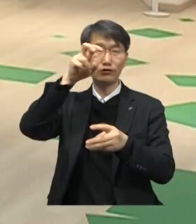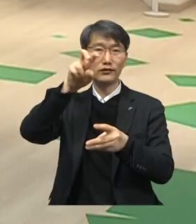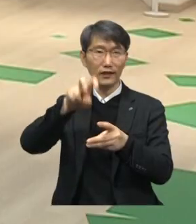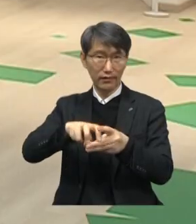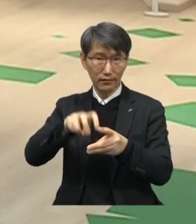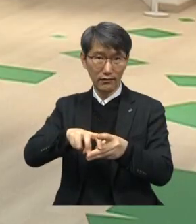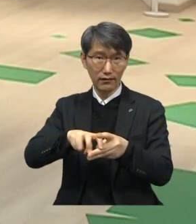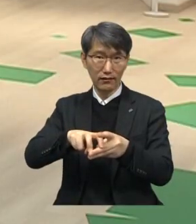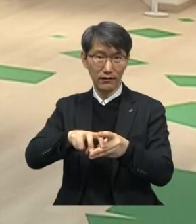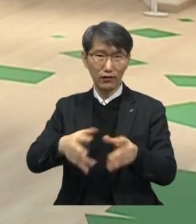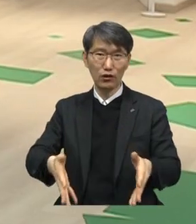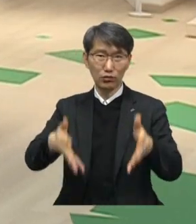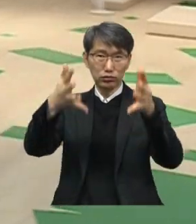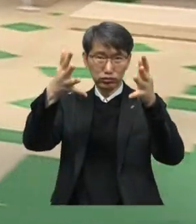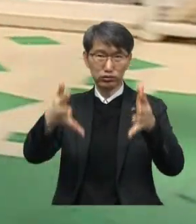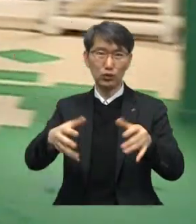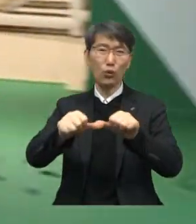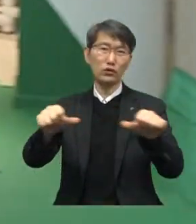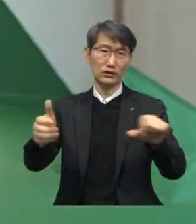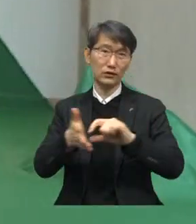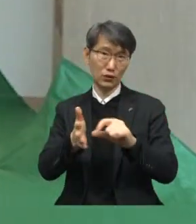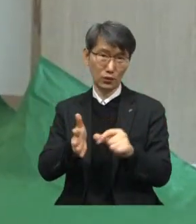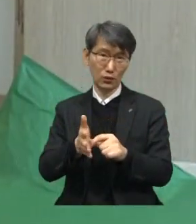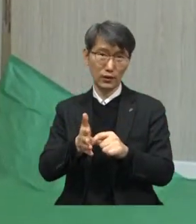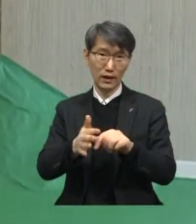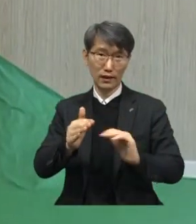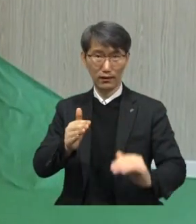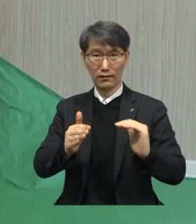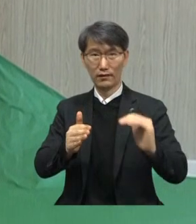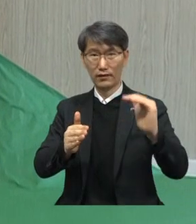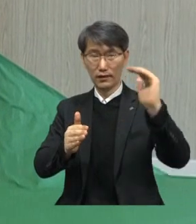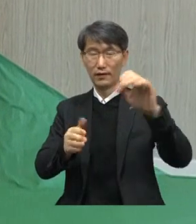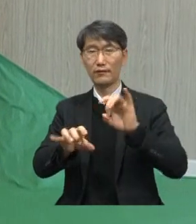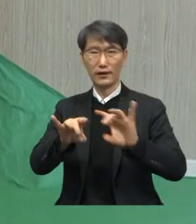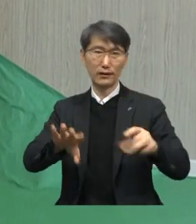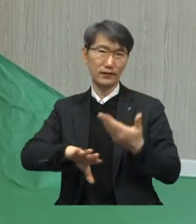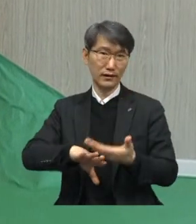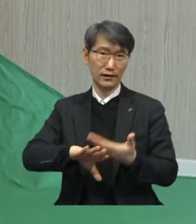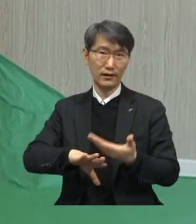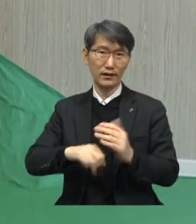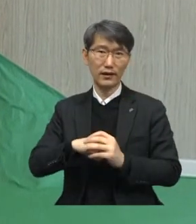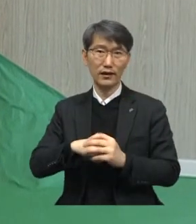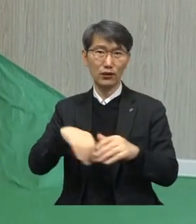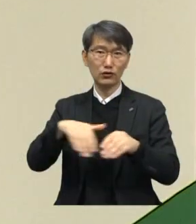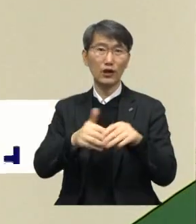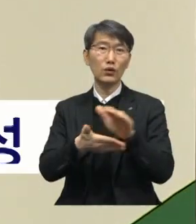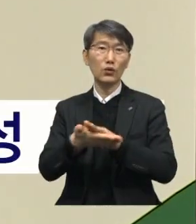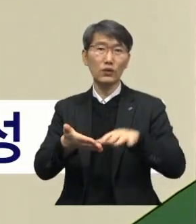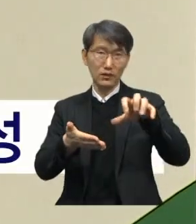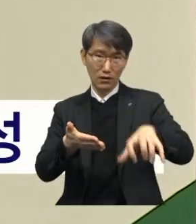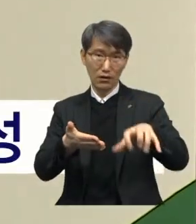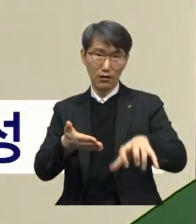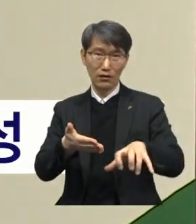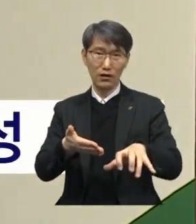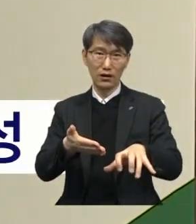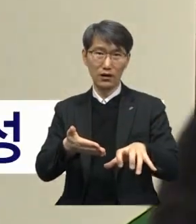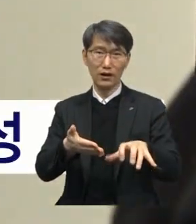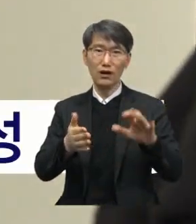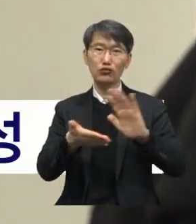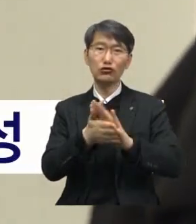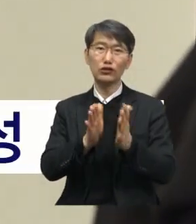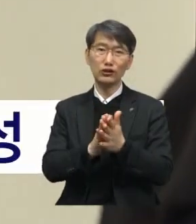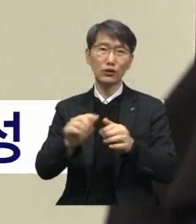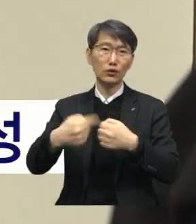성북문화예술교육센터 건물은 5층 규모이며 각 층마다 특색을 갖췄습니다. 문화놀이터 플레이그라운드는